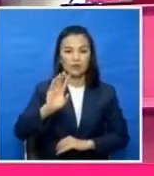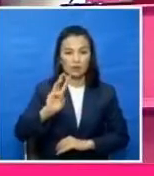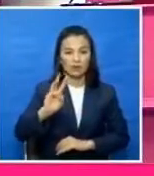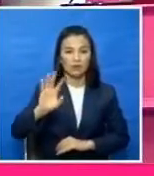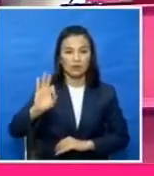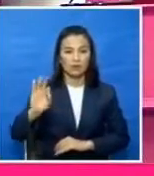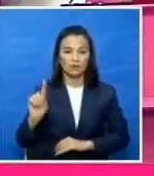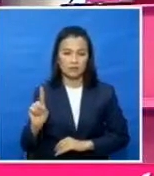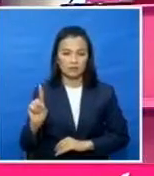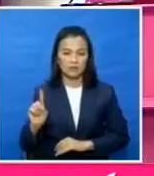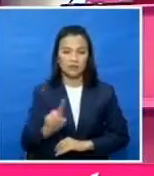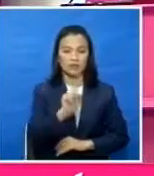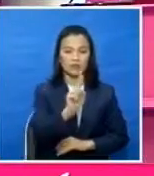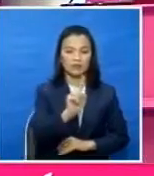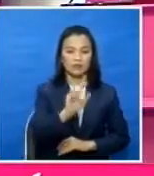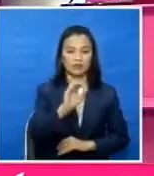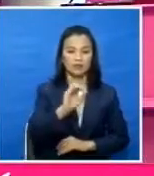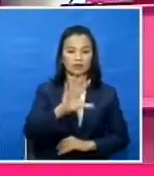1058691